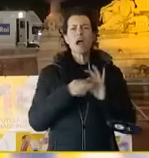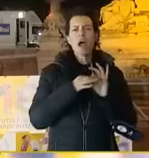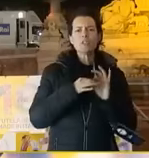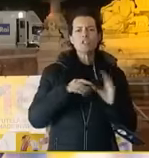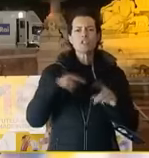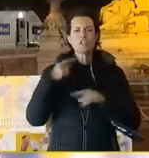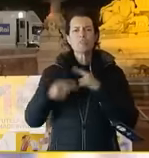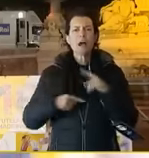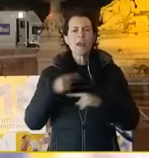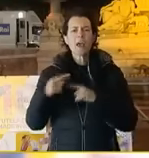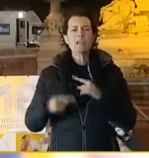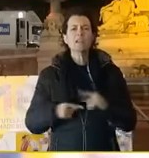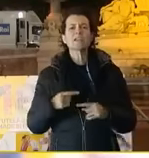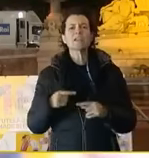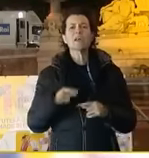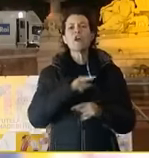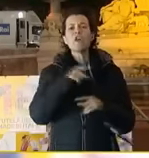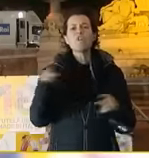Voi